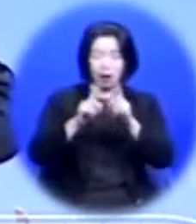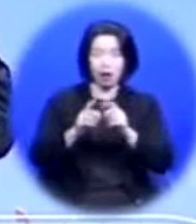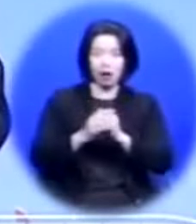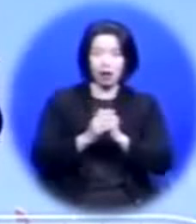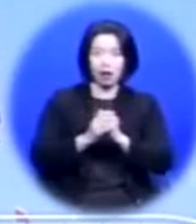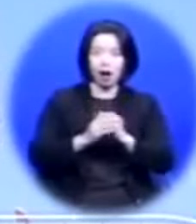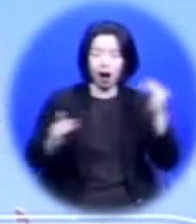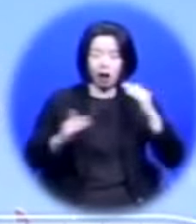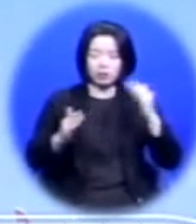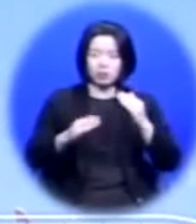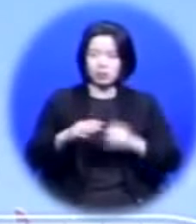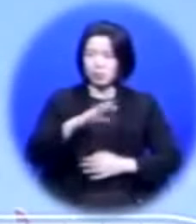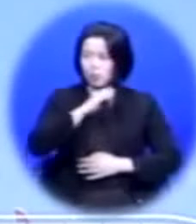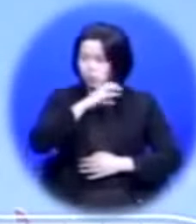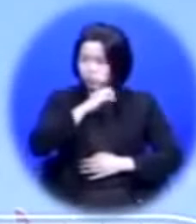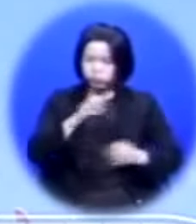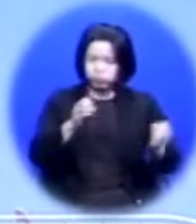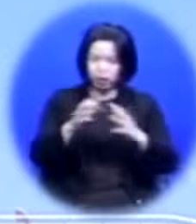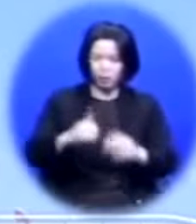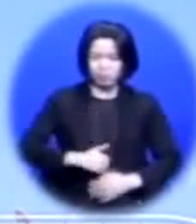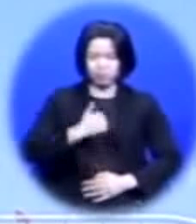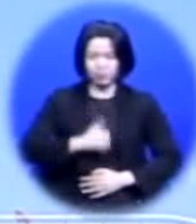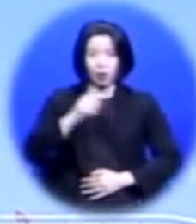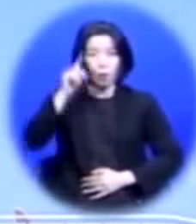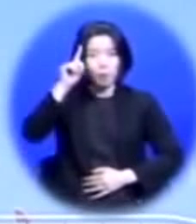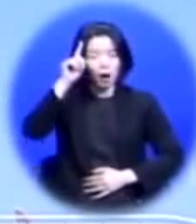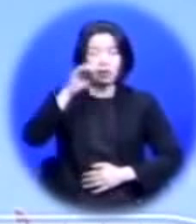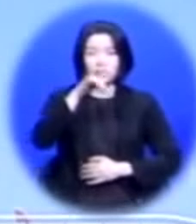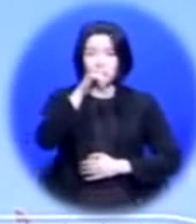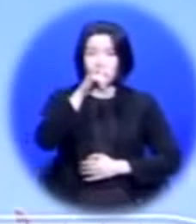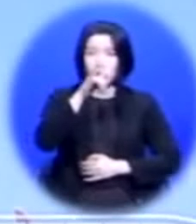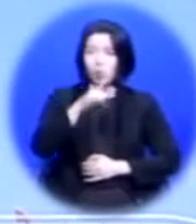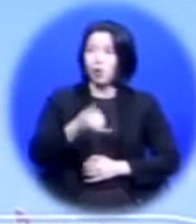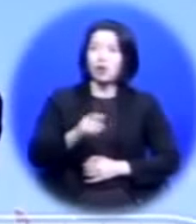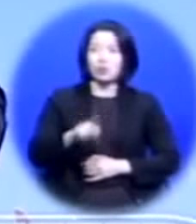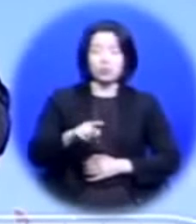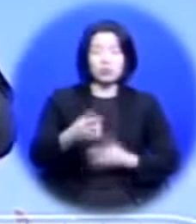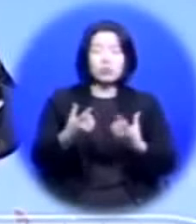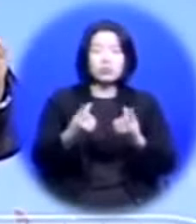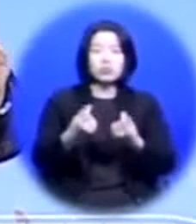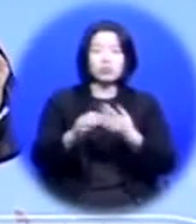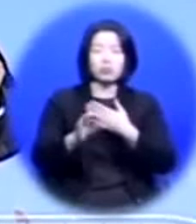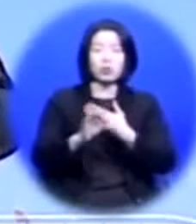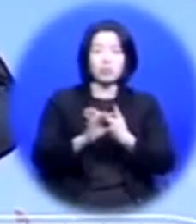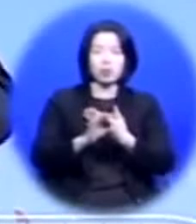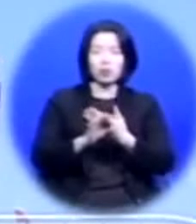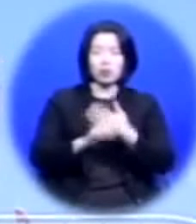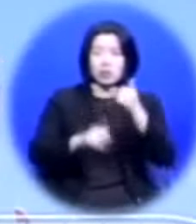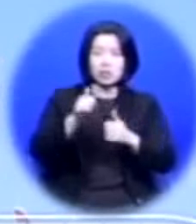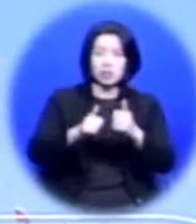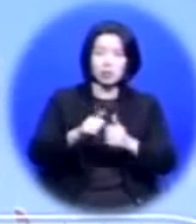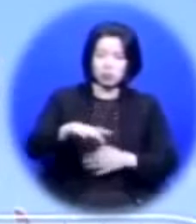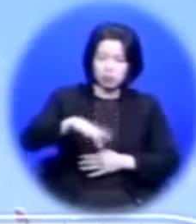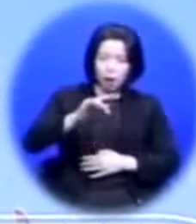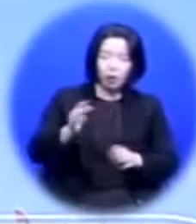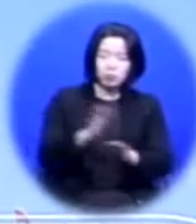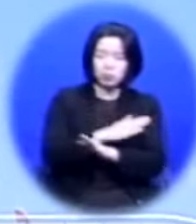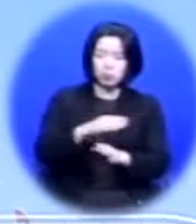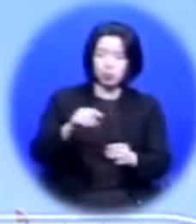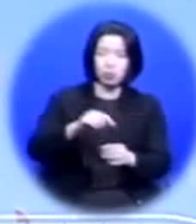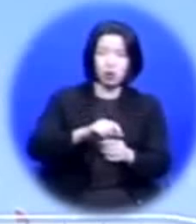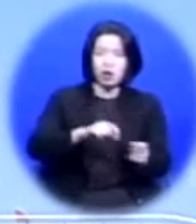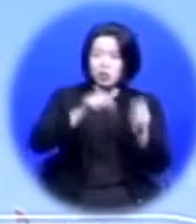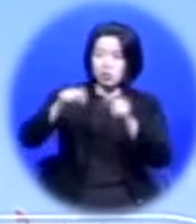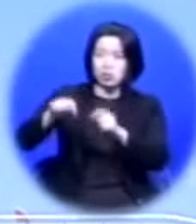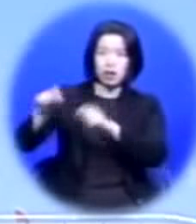웅성거리면서 어 막 짜증도 나고 아니 이러면 차라리 시험을 처음부터 뒤로 미루지